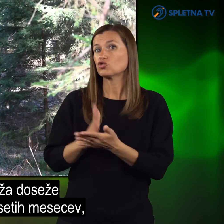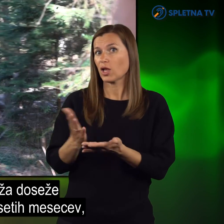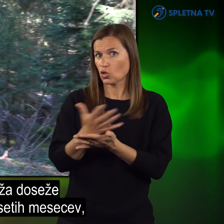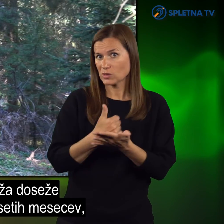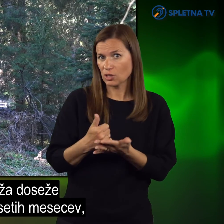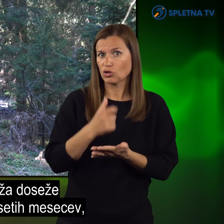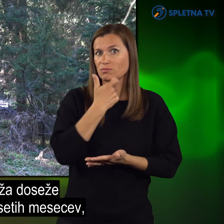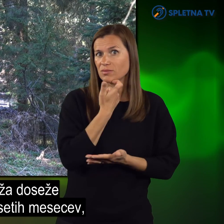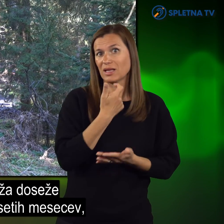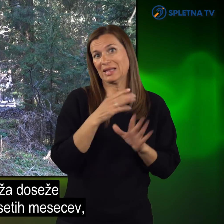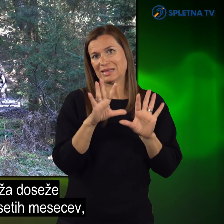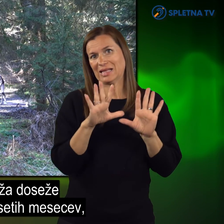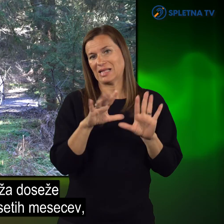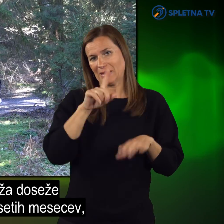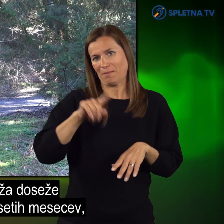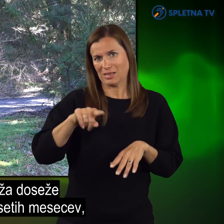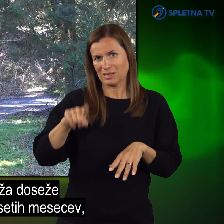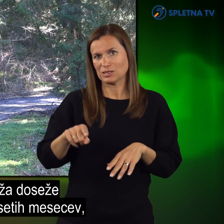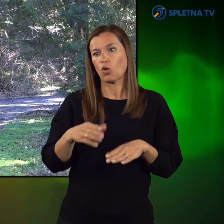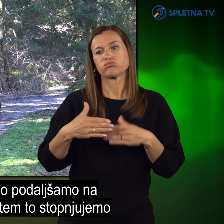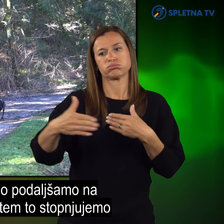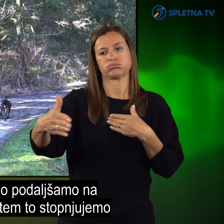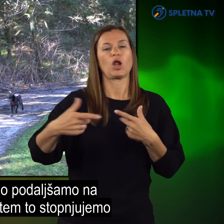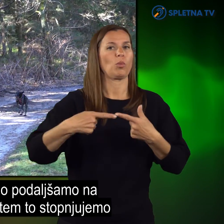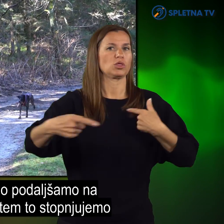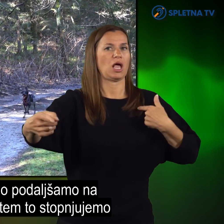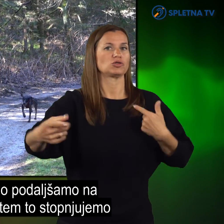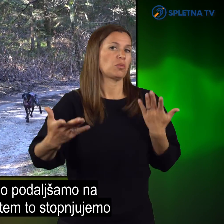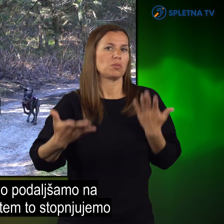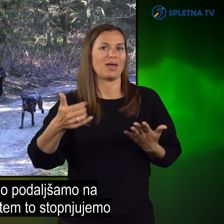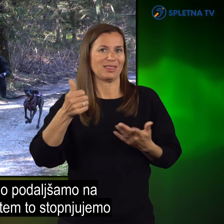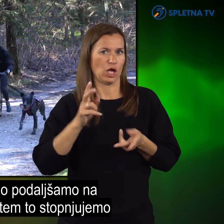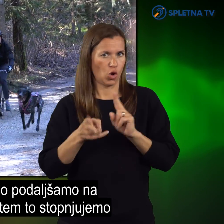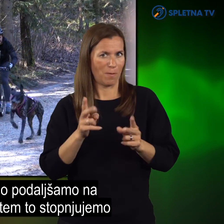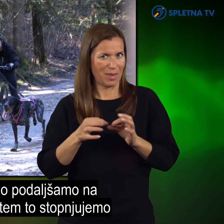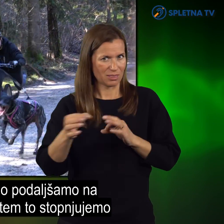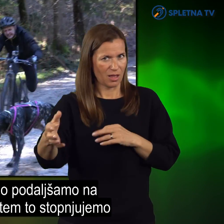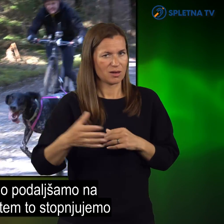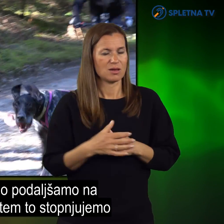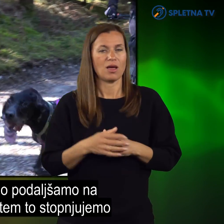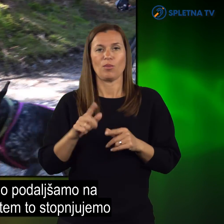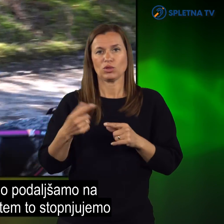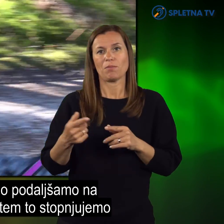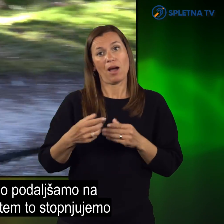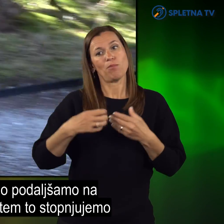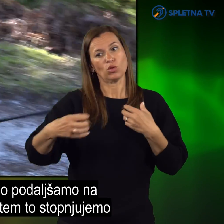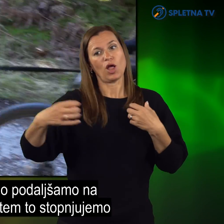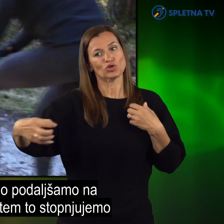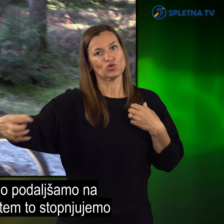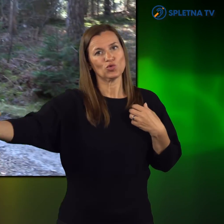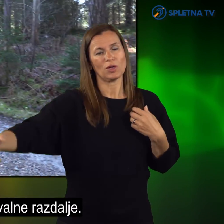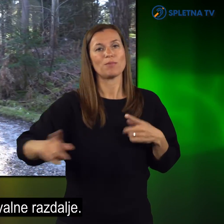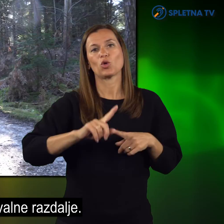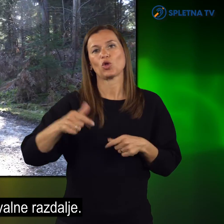kuža doseže nekako starost 10 mesecev, to razdaljo lahko že podaljšamo na kakšen kilometer in potem to